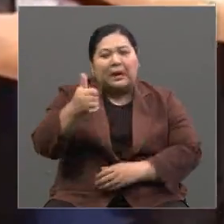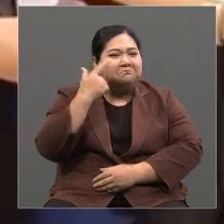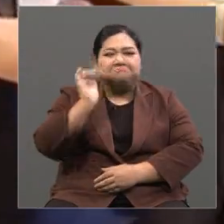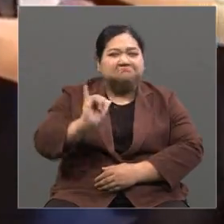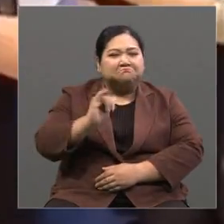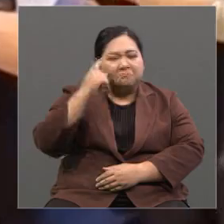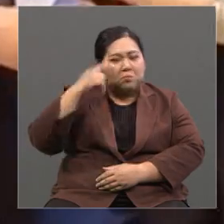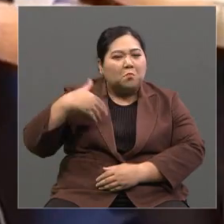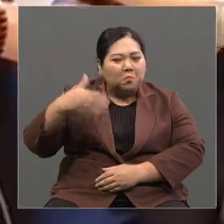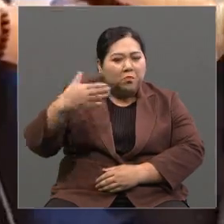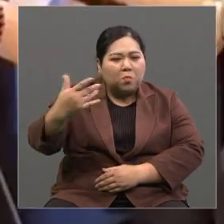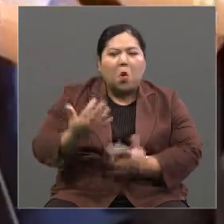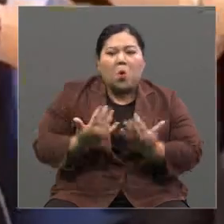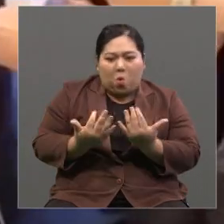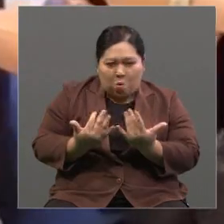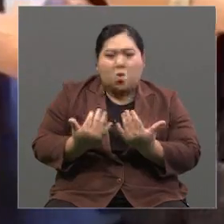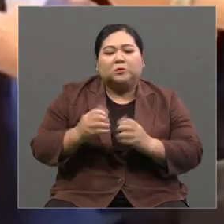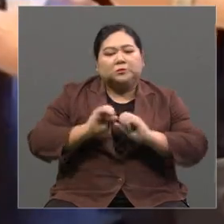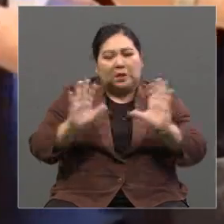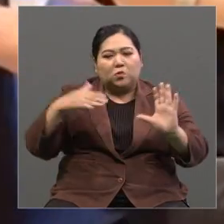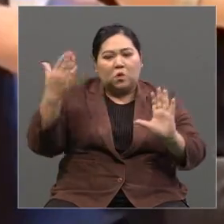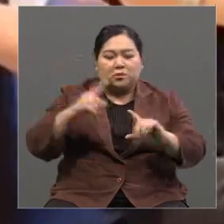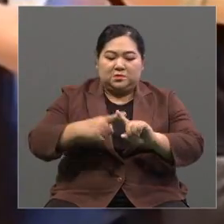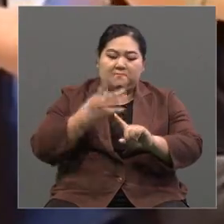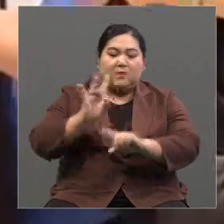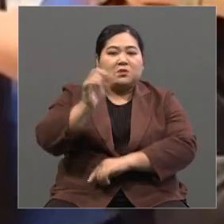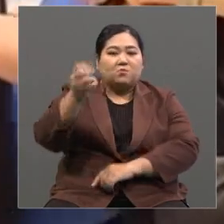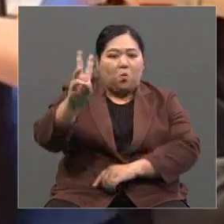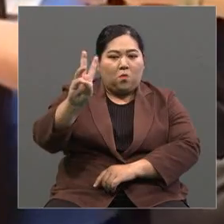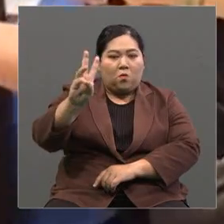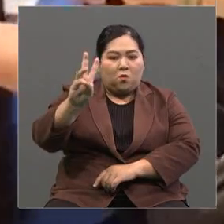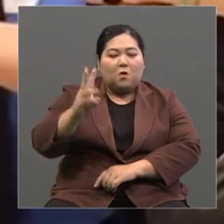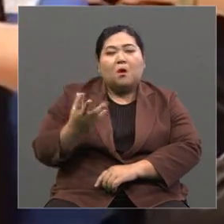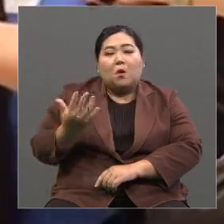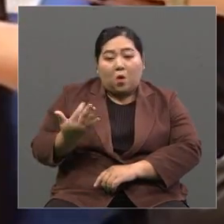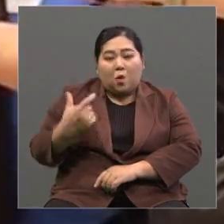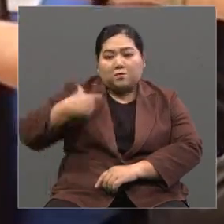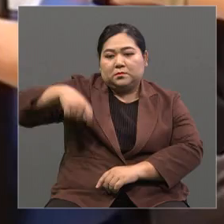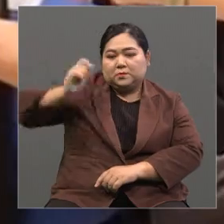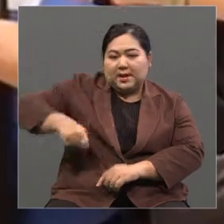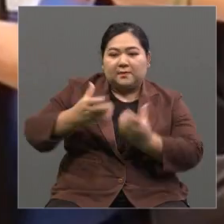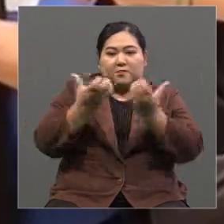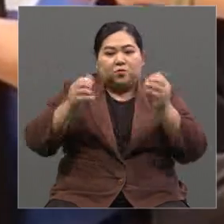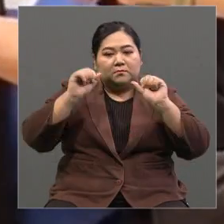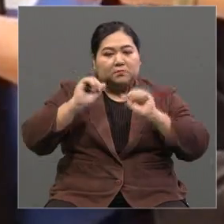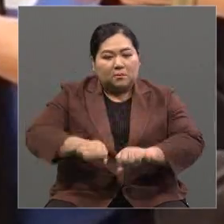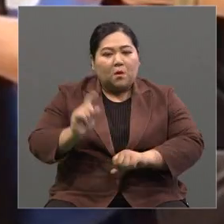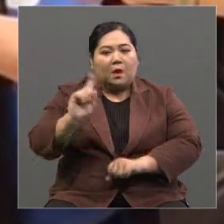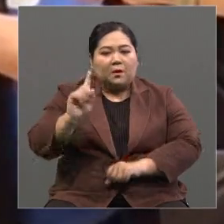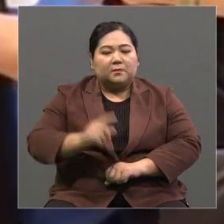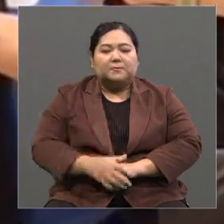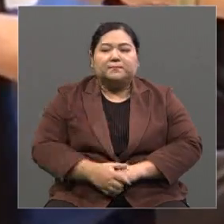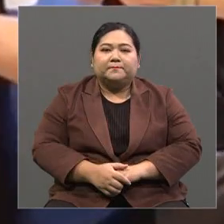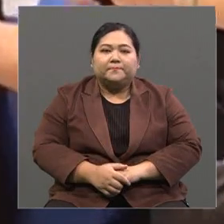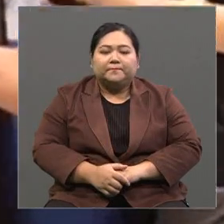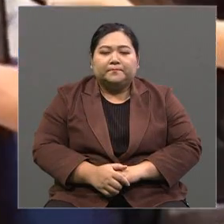อไปก่อนรออะไรหลายอย่างโดยเฉพาะความชัดเจนในวันที่16สิงหาคมก่อนนะว่าศาลรัฐธรรมนูญจะออกมาแบบไหนและส่ว